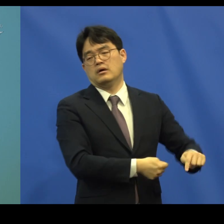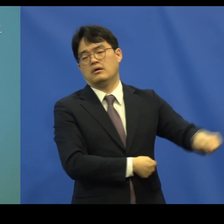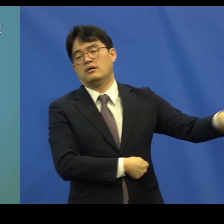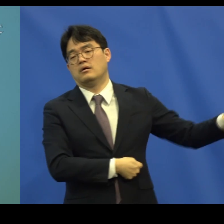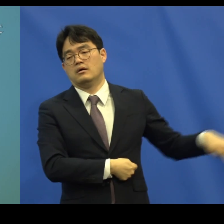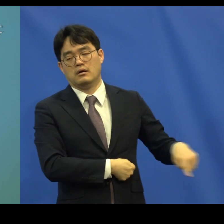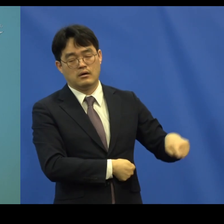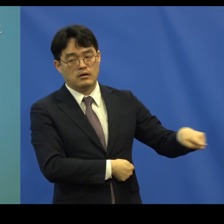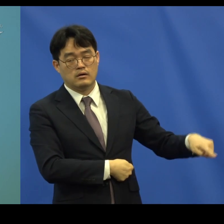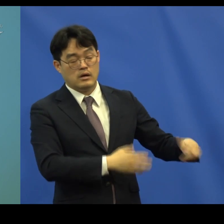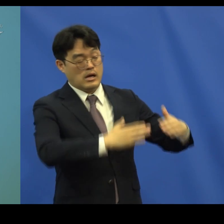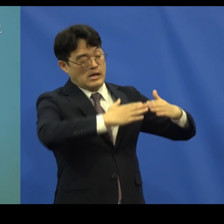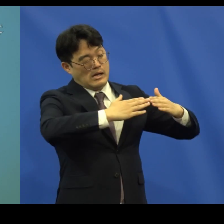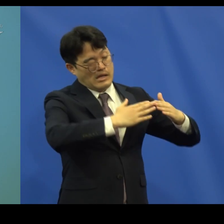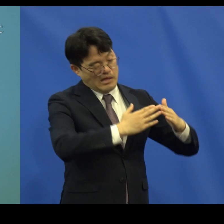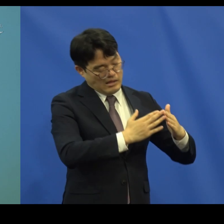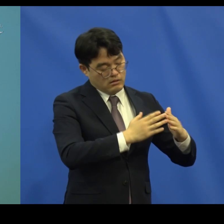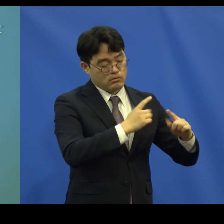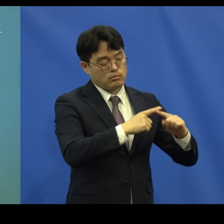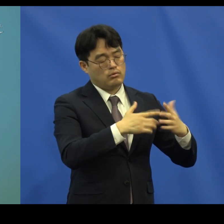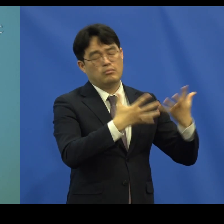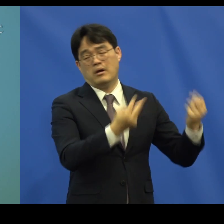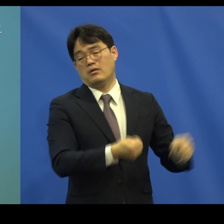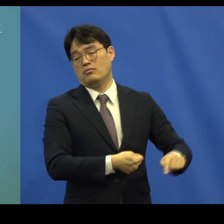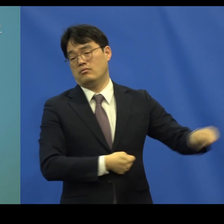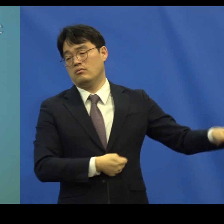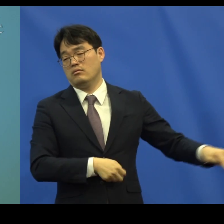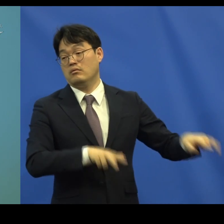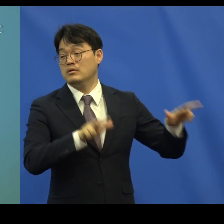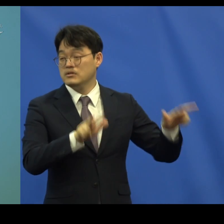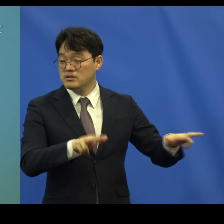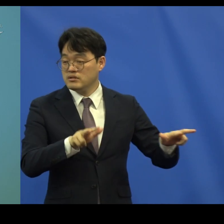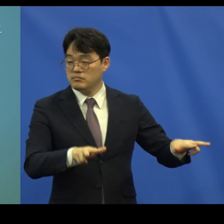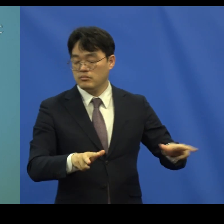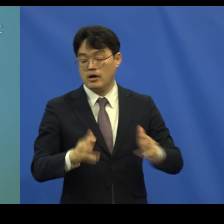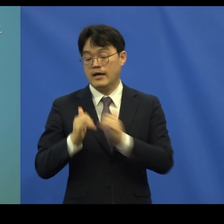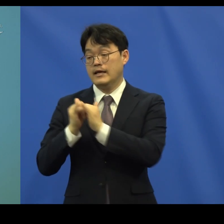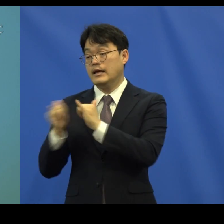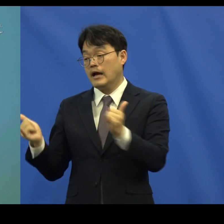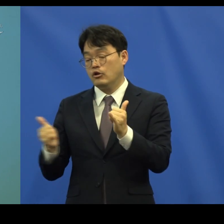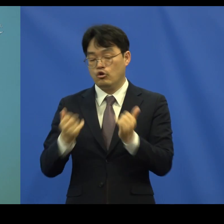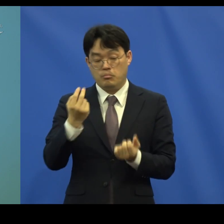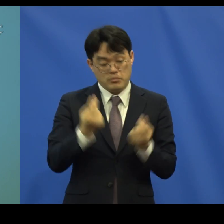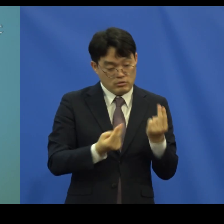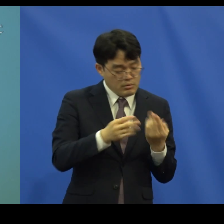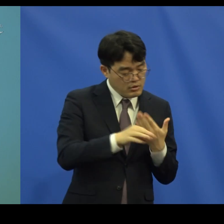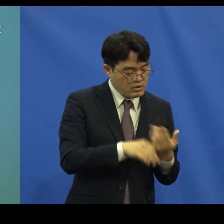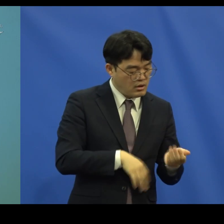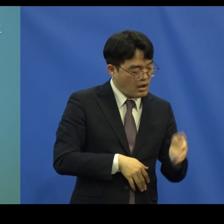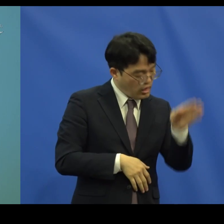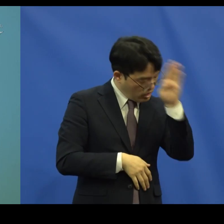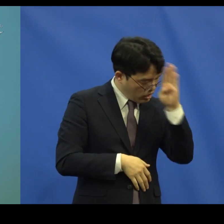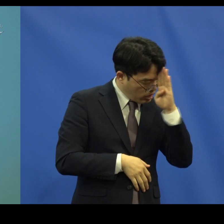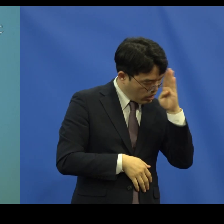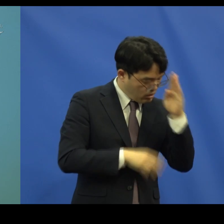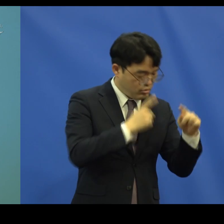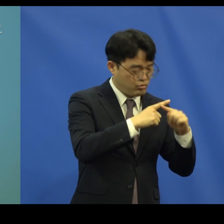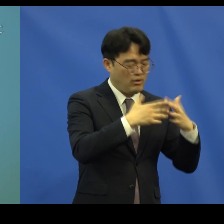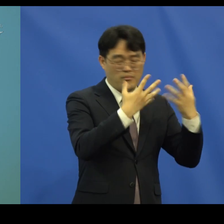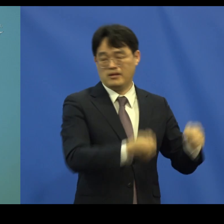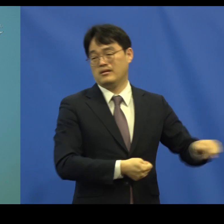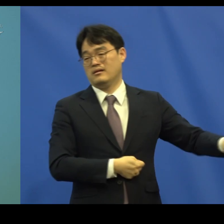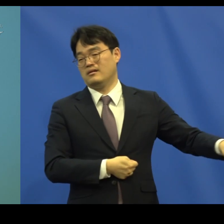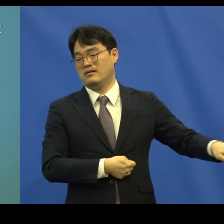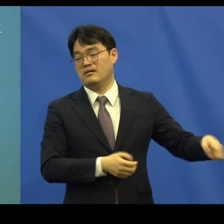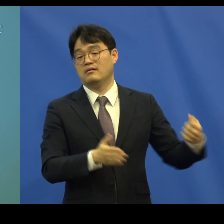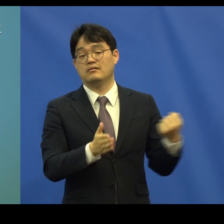그리고 현재 중증을 앓고 있는 교회들도 많습니다. 그러니까 이런 교회들은 가벼운 처방으로 회생하기는